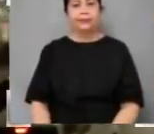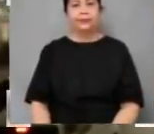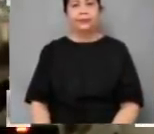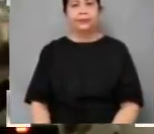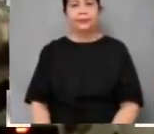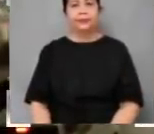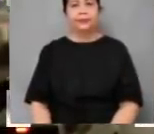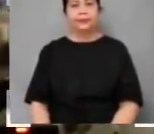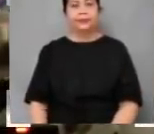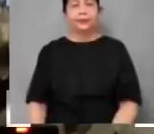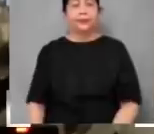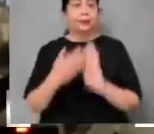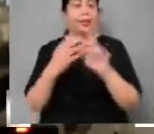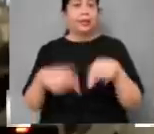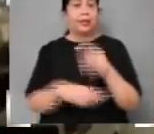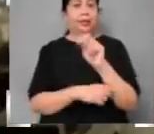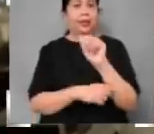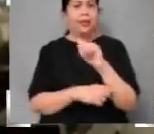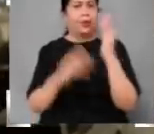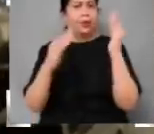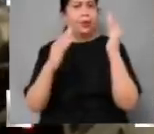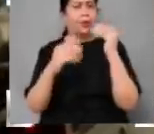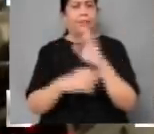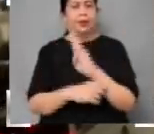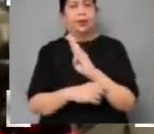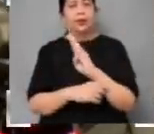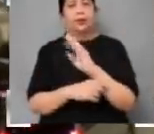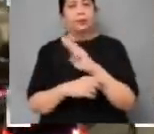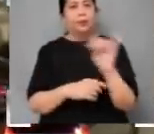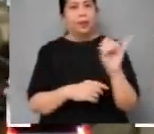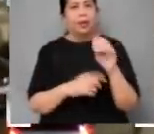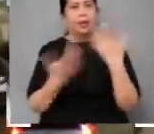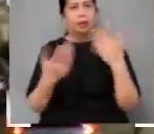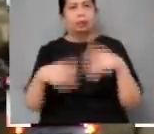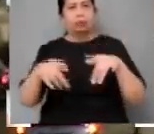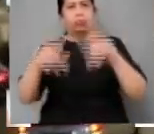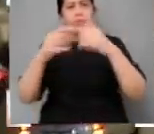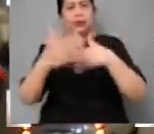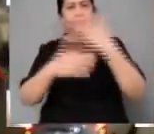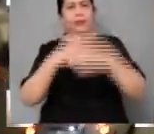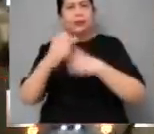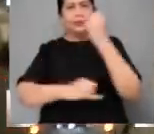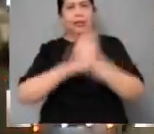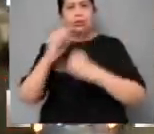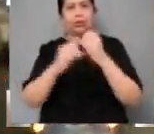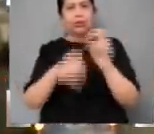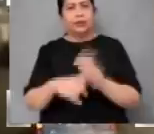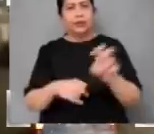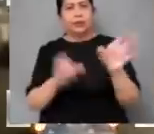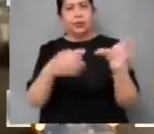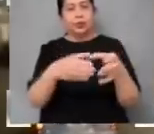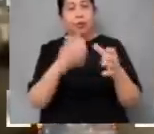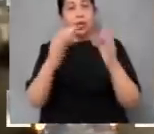Balik dito sa NAIA, umaasa naman ang Bureau of Immigration na magpipick up din sa susunod na taon ang international travel sector kapag naka-recover